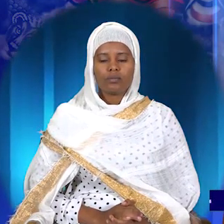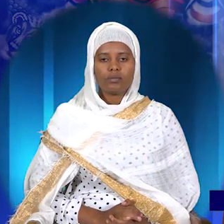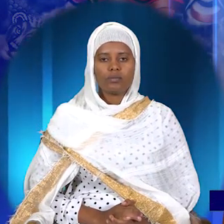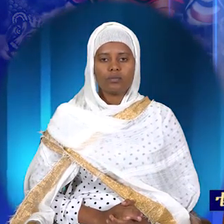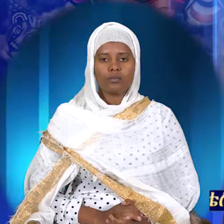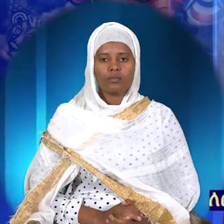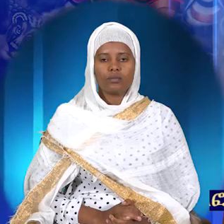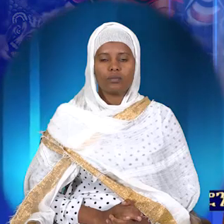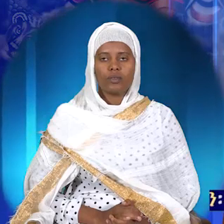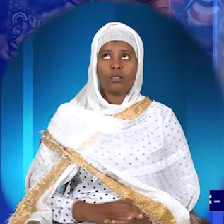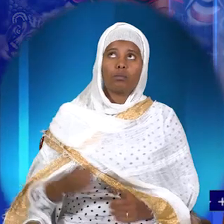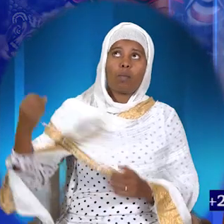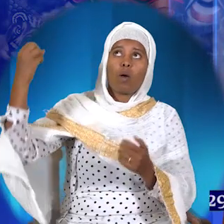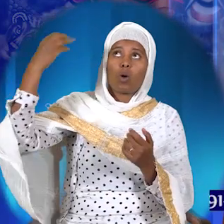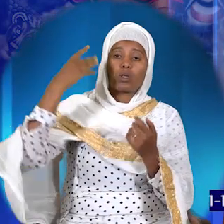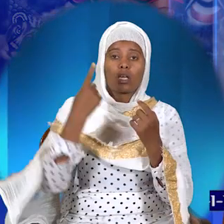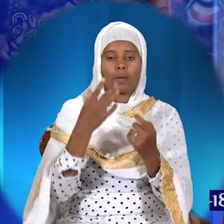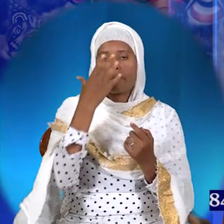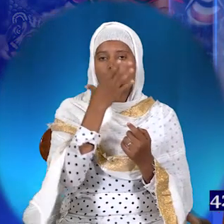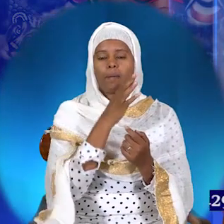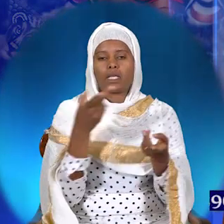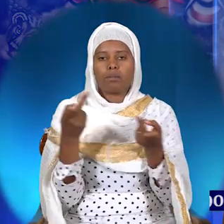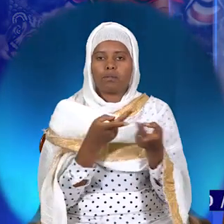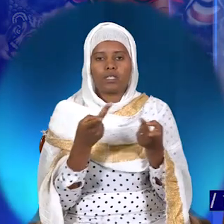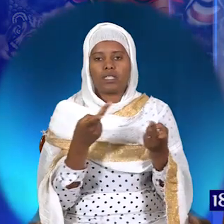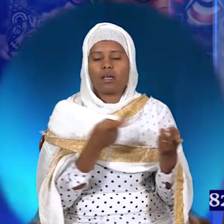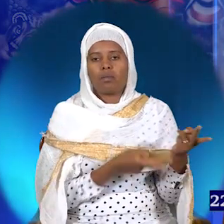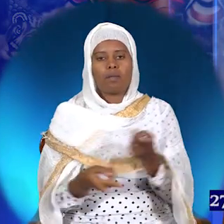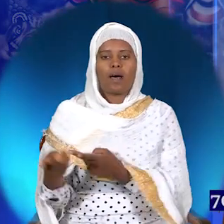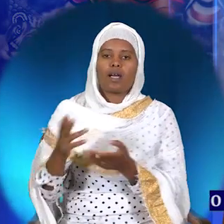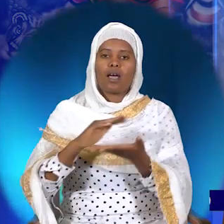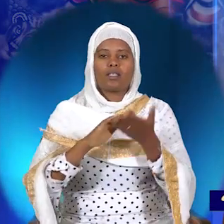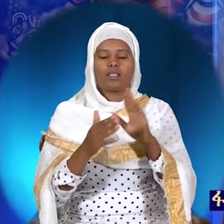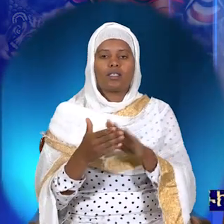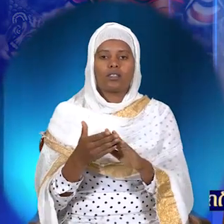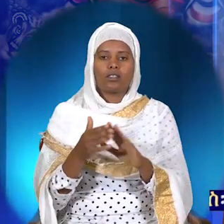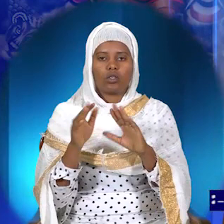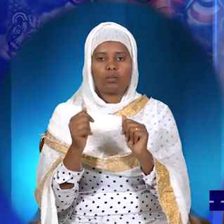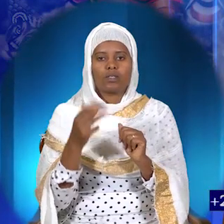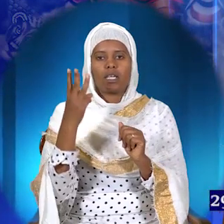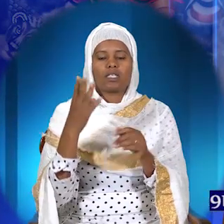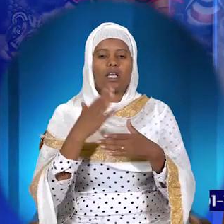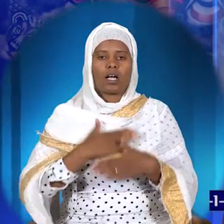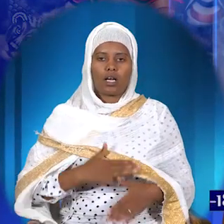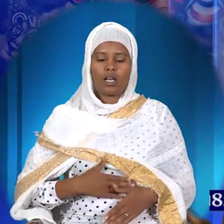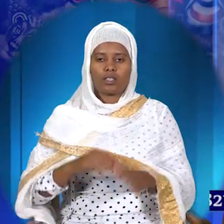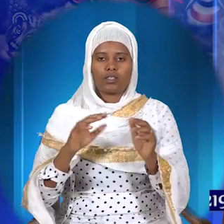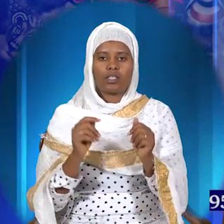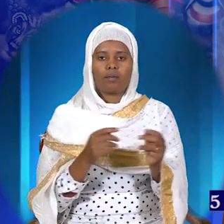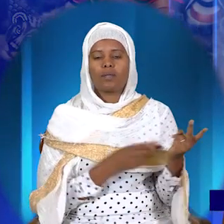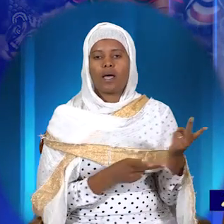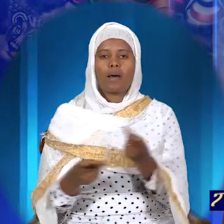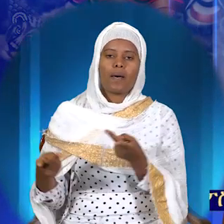وبا امسال ملك بملوكوت حادة ايوم بملكع بممسسال بناي بهري حادة النت حادة زخانو سلسة اكالات